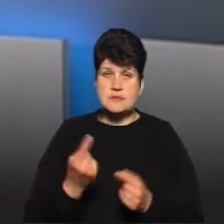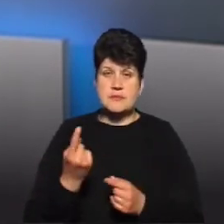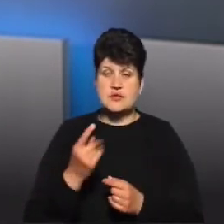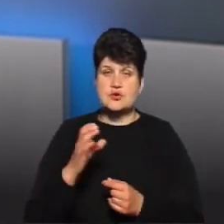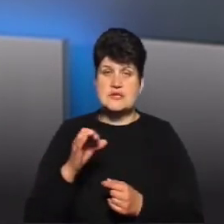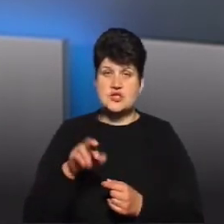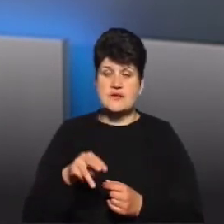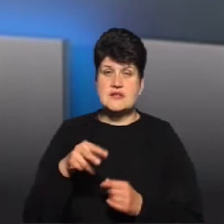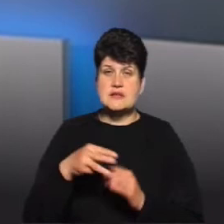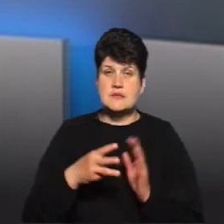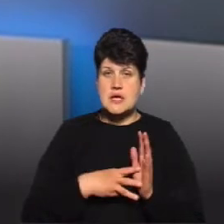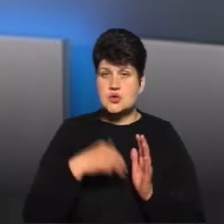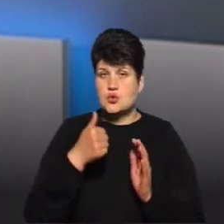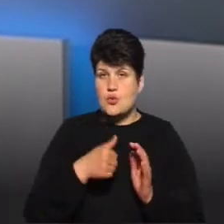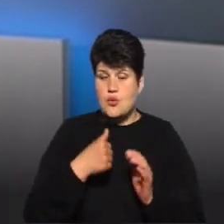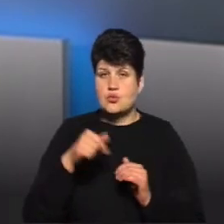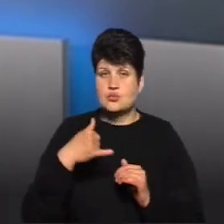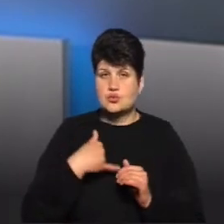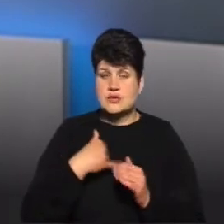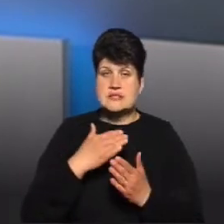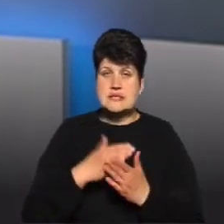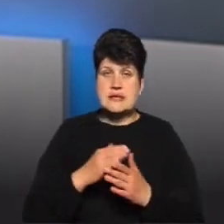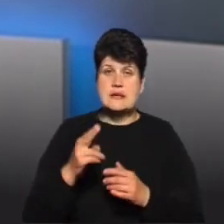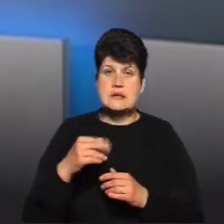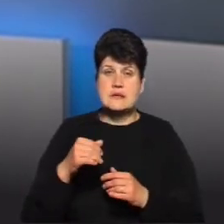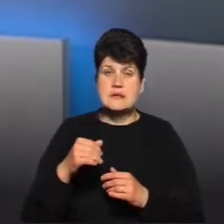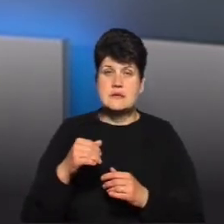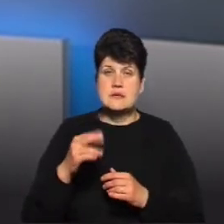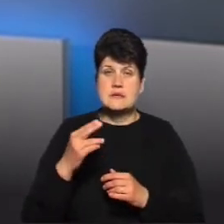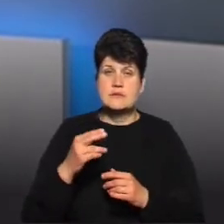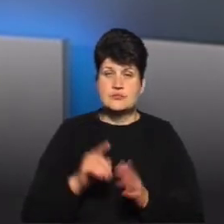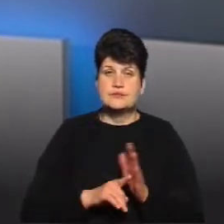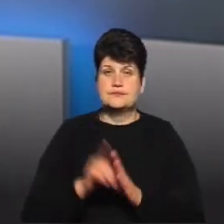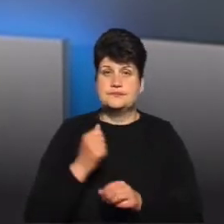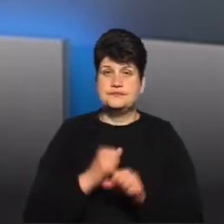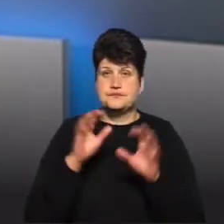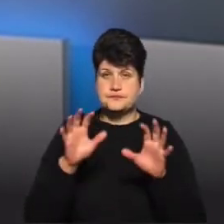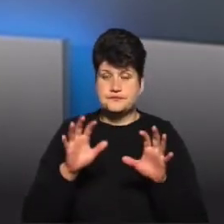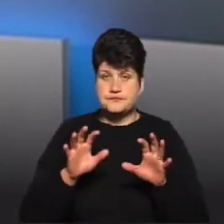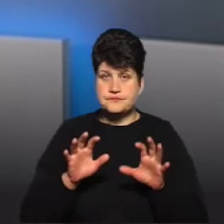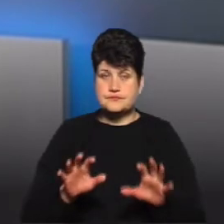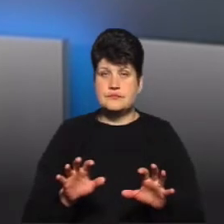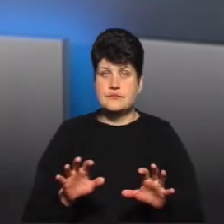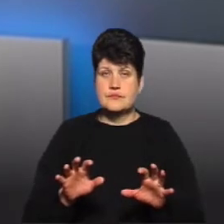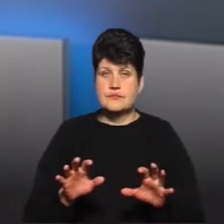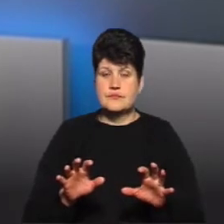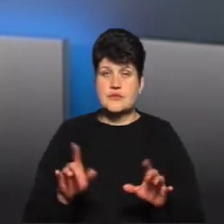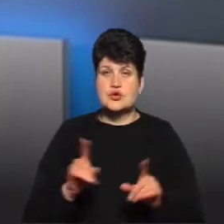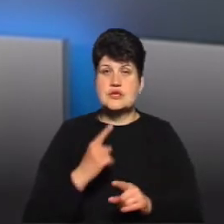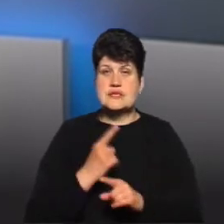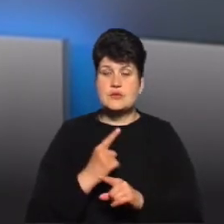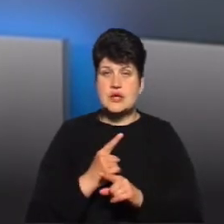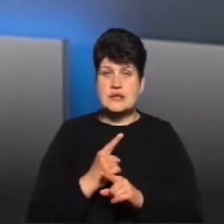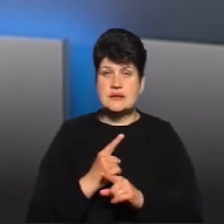нас встановлена дія закону ввійшла в свою дію щодо заборонення захоронення